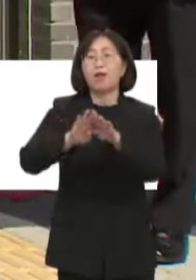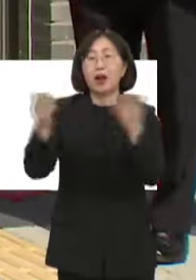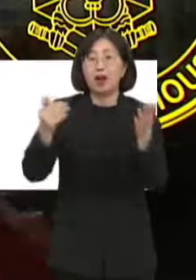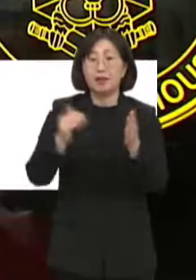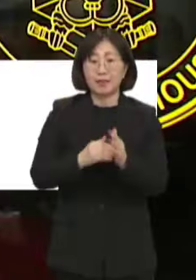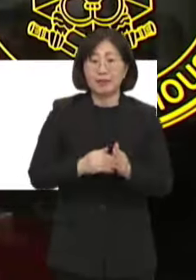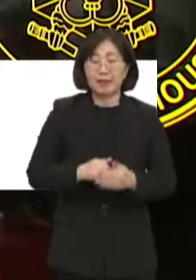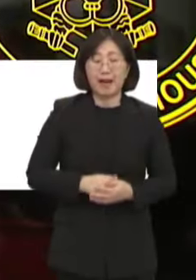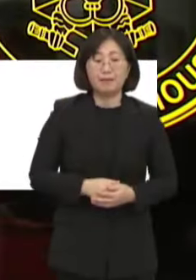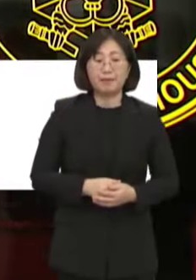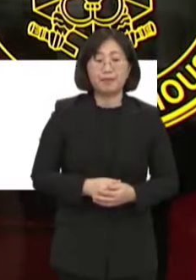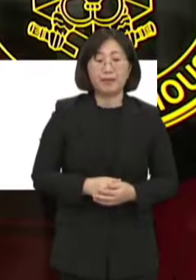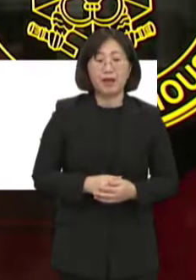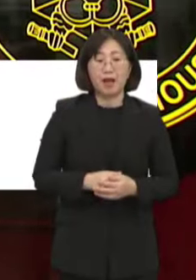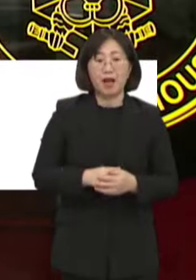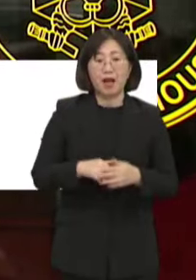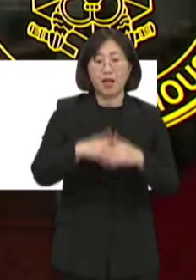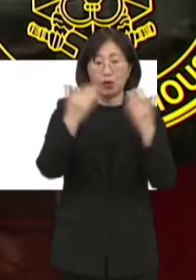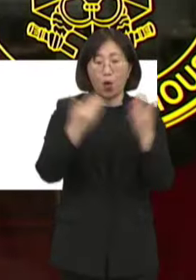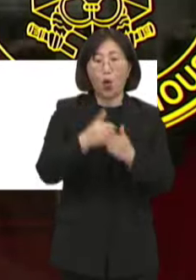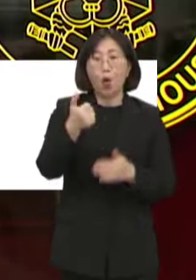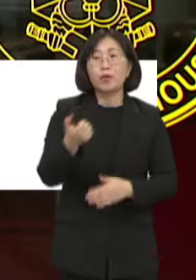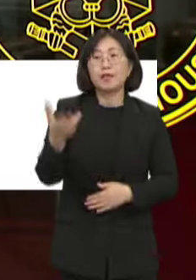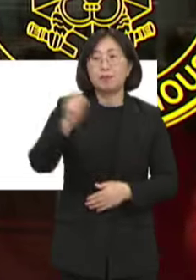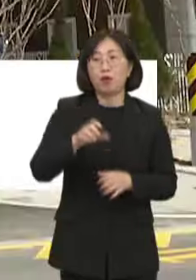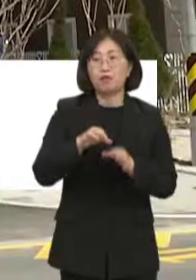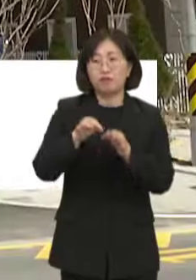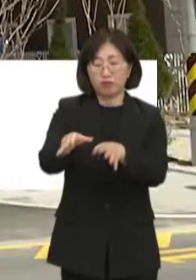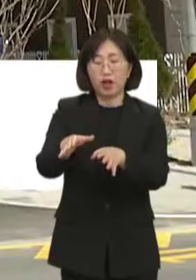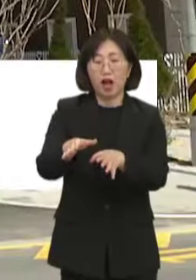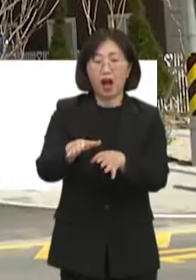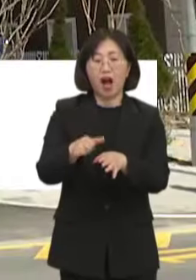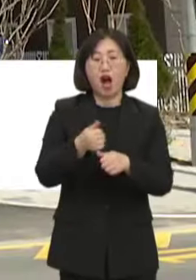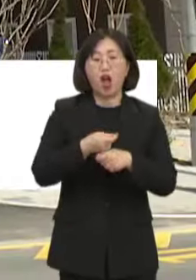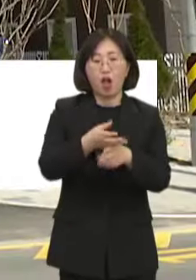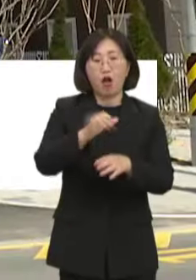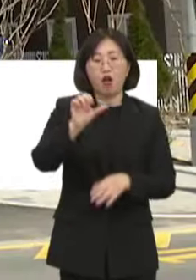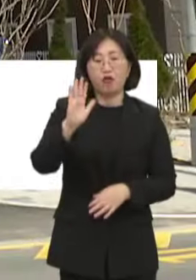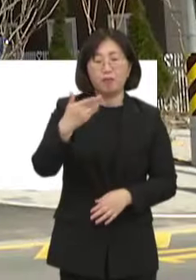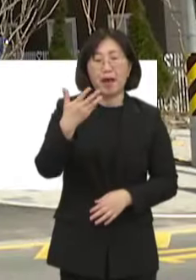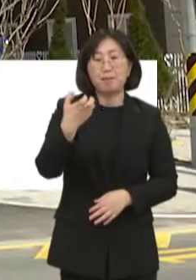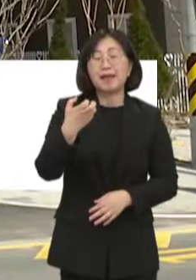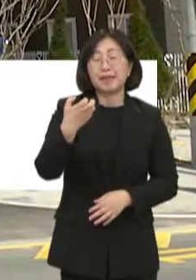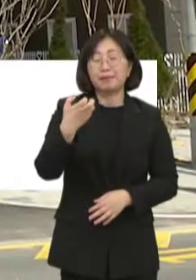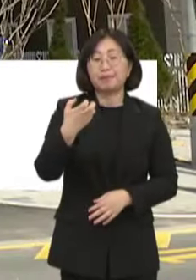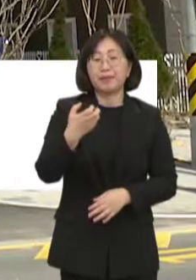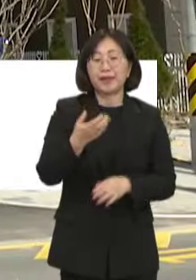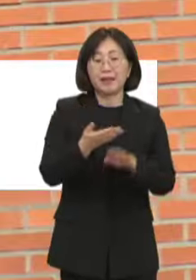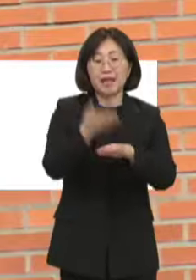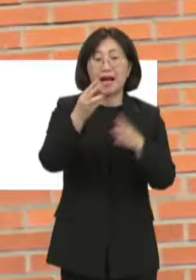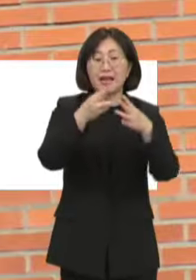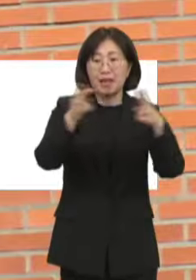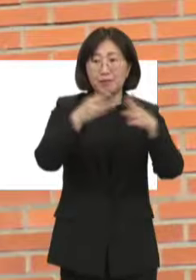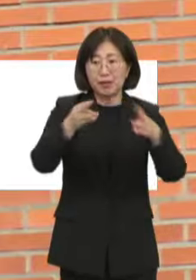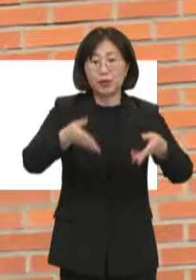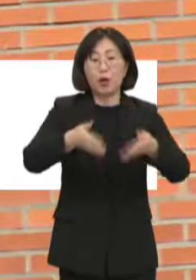119 안전센터는 총 50억 원의 예산이 투입돼 연면적 980제곱미터 지상 3층